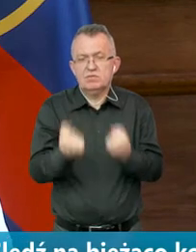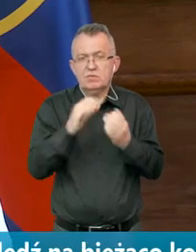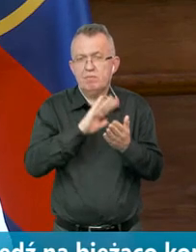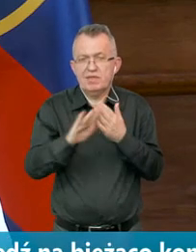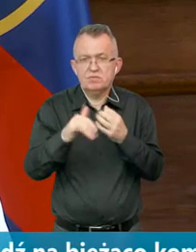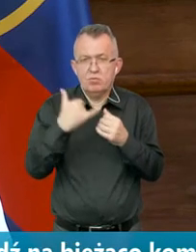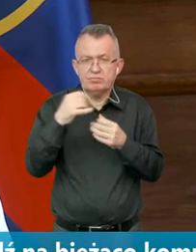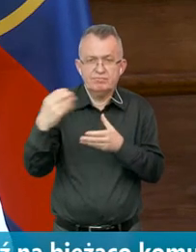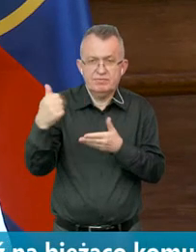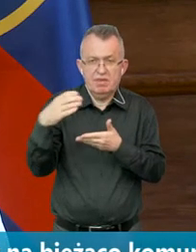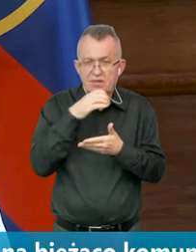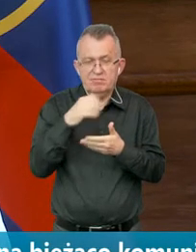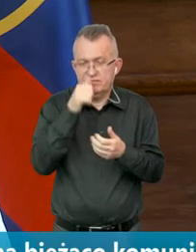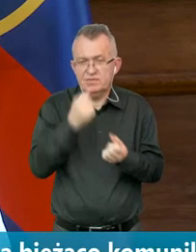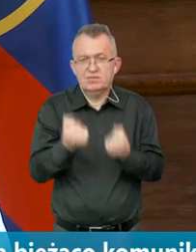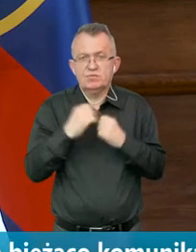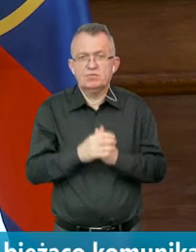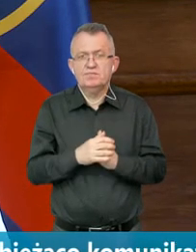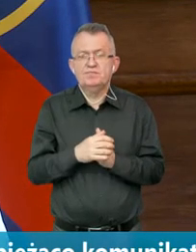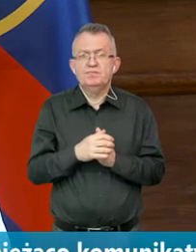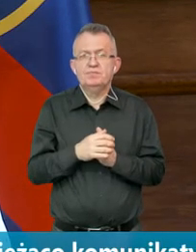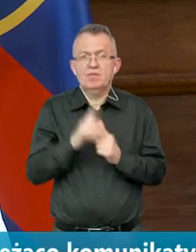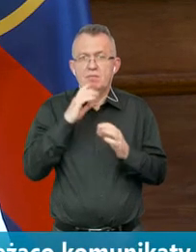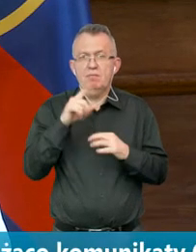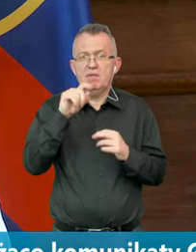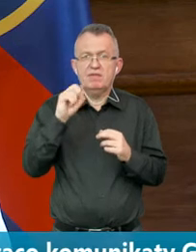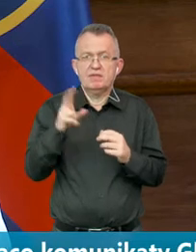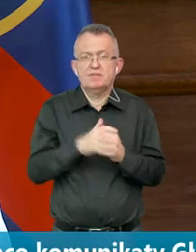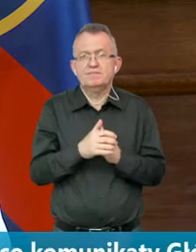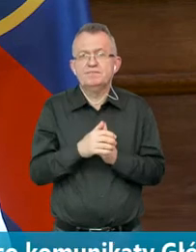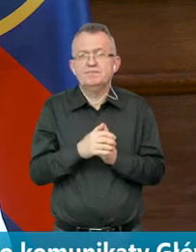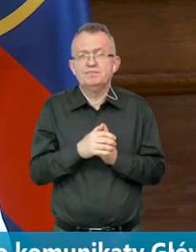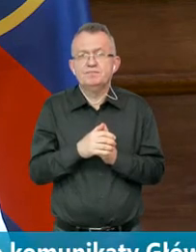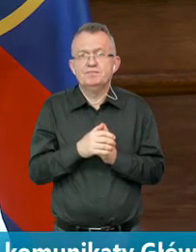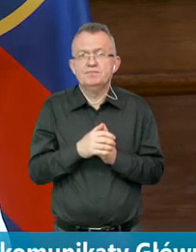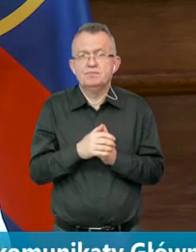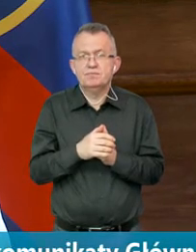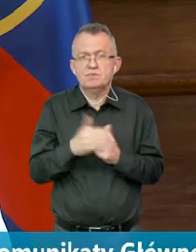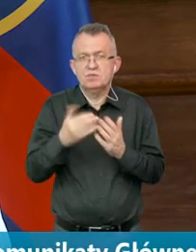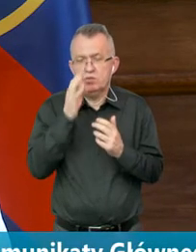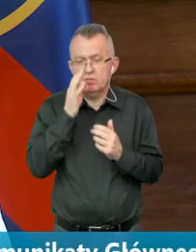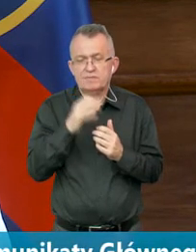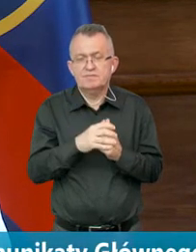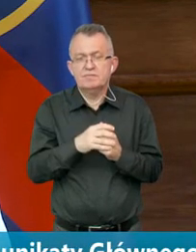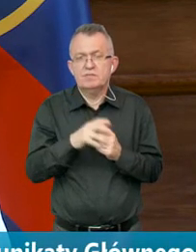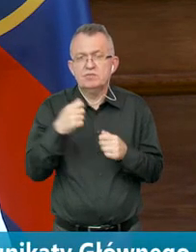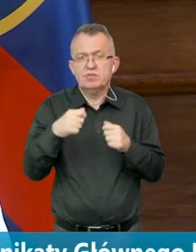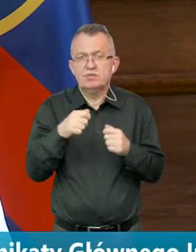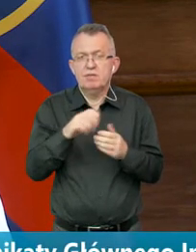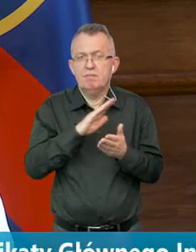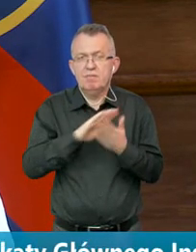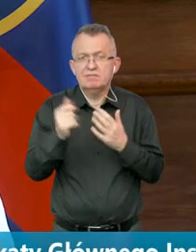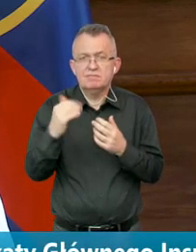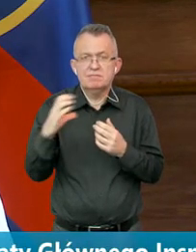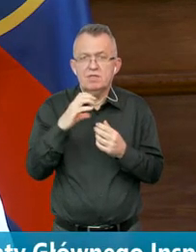środków unijnych to zrealizować. Pan Patryk. Dzień dobry, panie prezydencie. Jak Szczecin radzi sobie bez dofinansowania